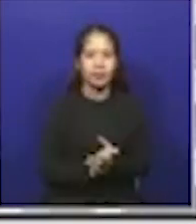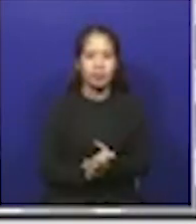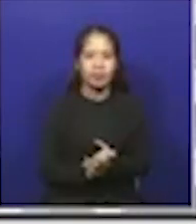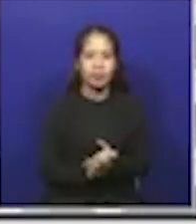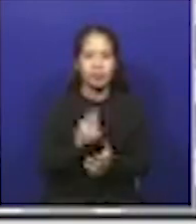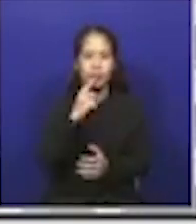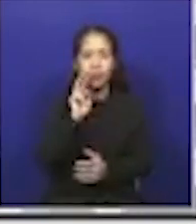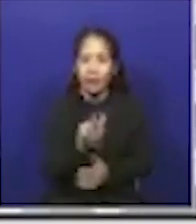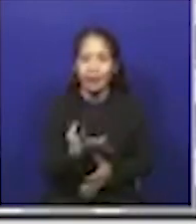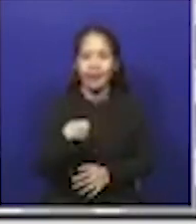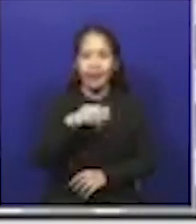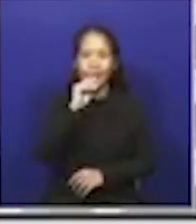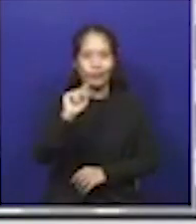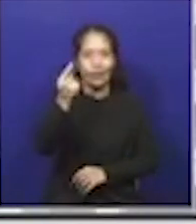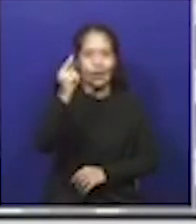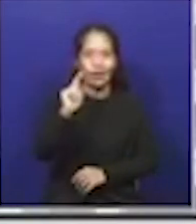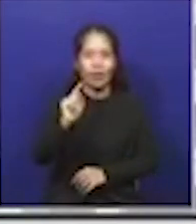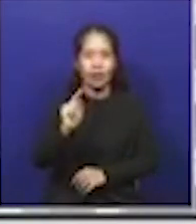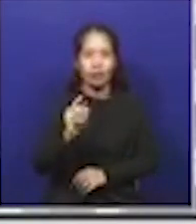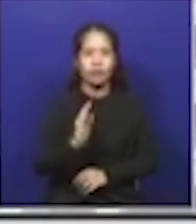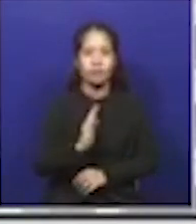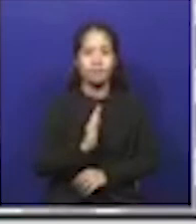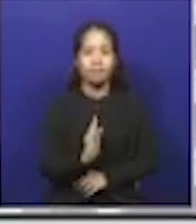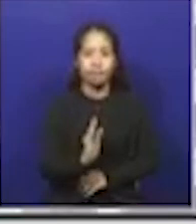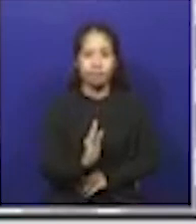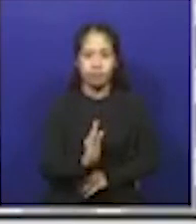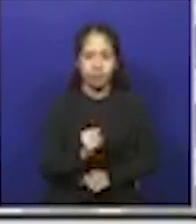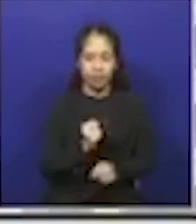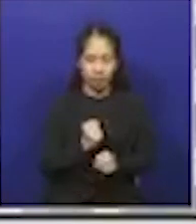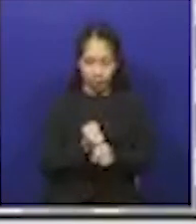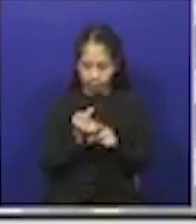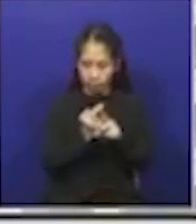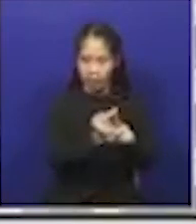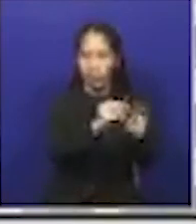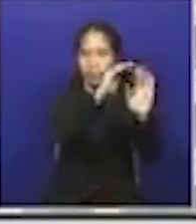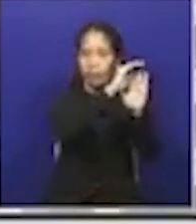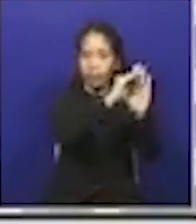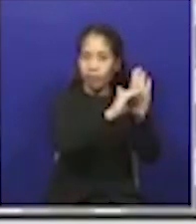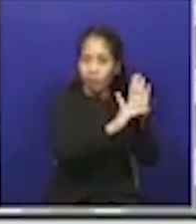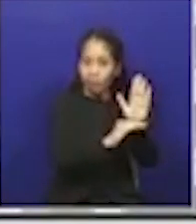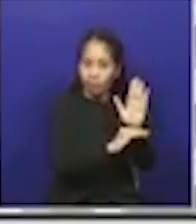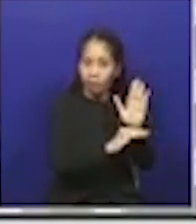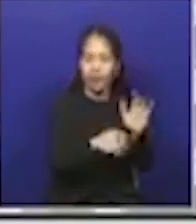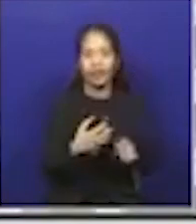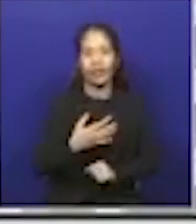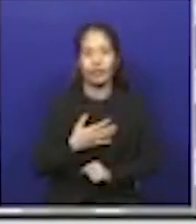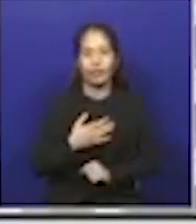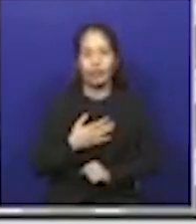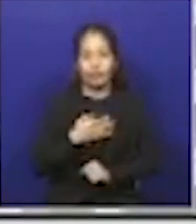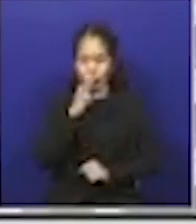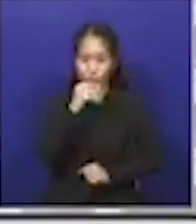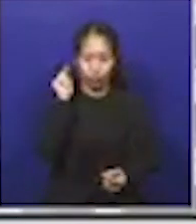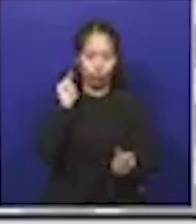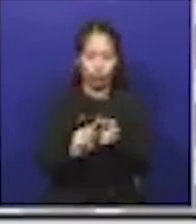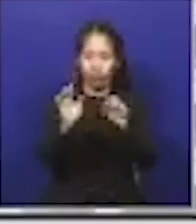กรรมมาบอกว่านิ่งสงบและให้ทำตามนั้นผมจะกระโดดข้ามไปตอนสำคัญ